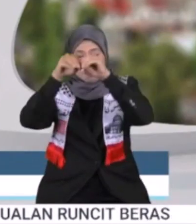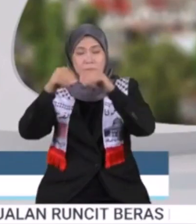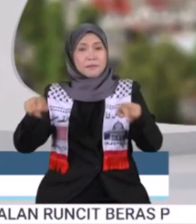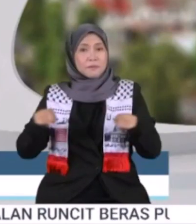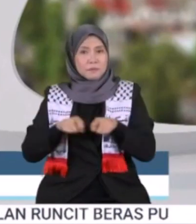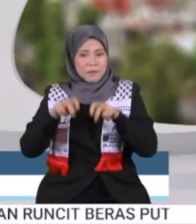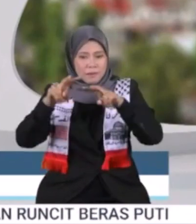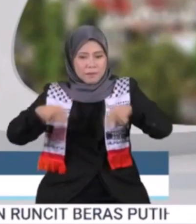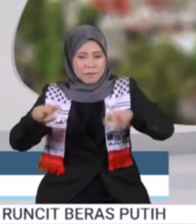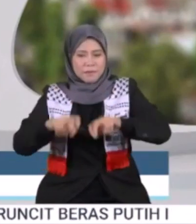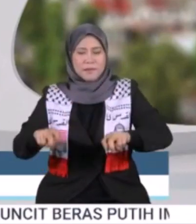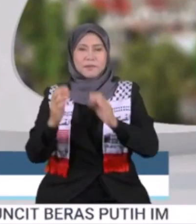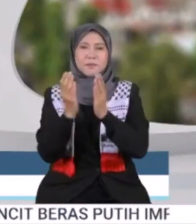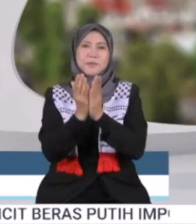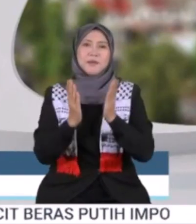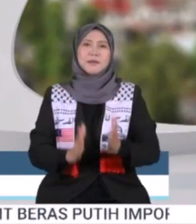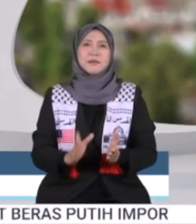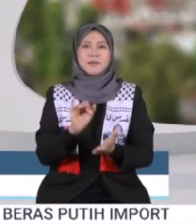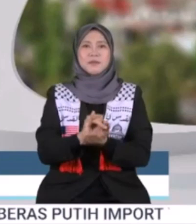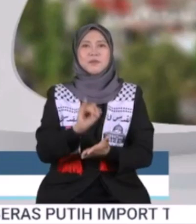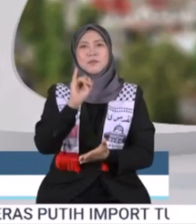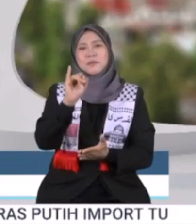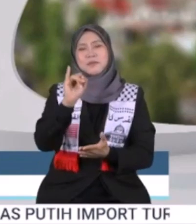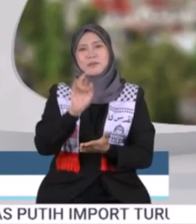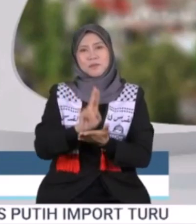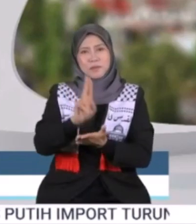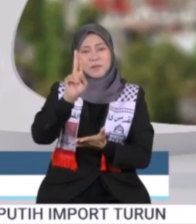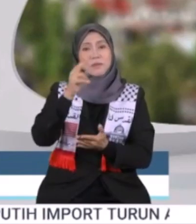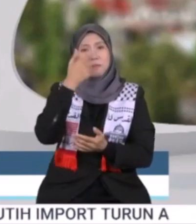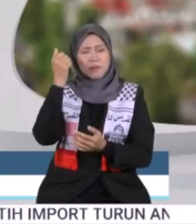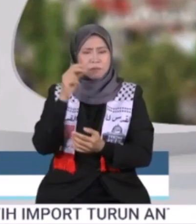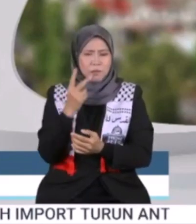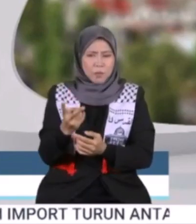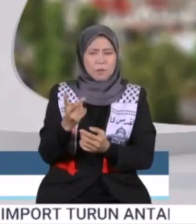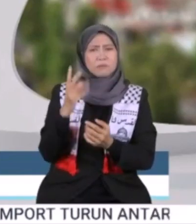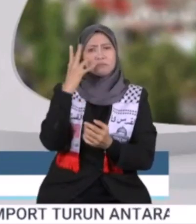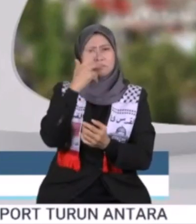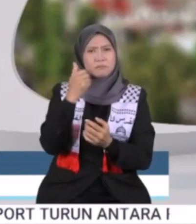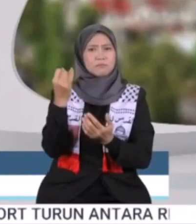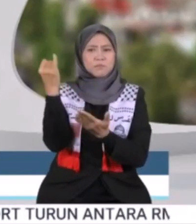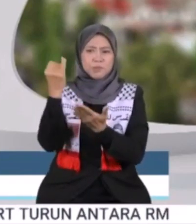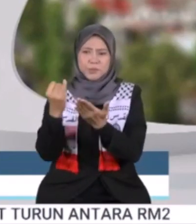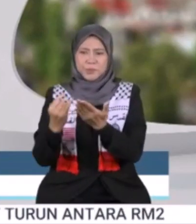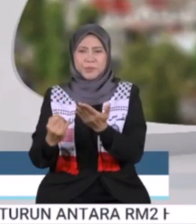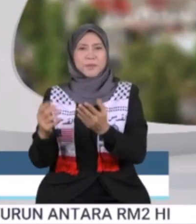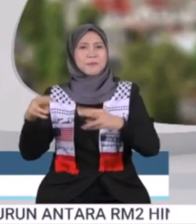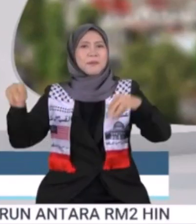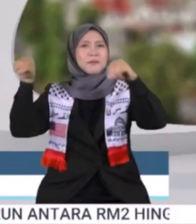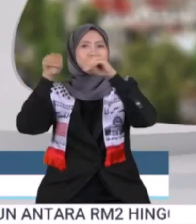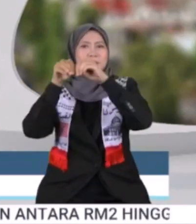lokasi kajian oleh pelajar institusi pengajian tinggi kerana keunikan seni binanya.